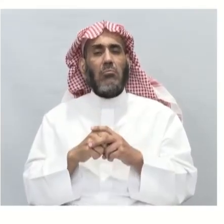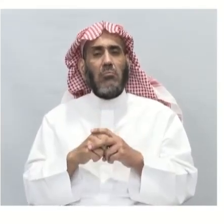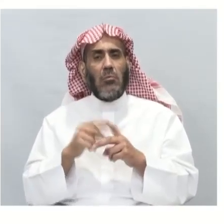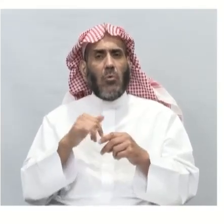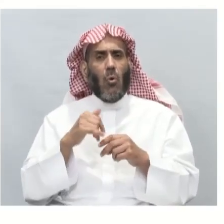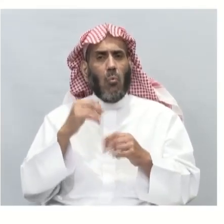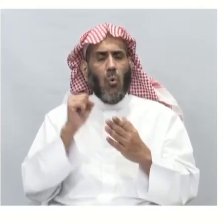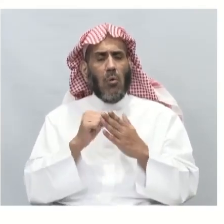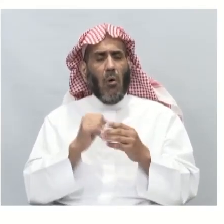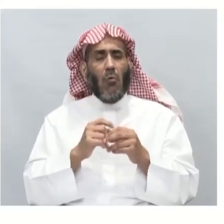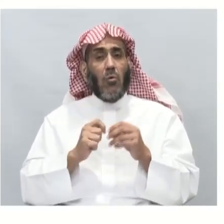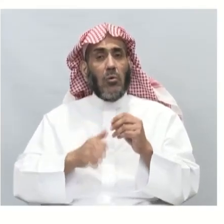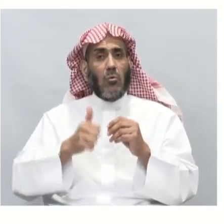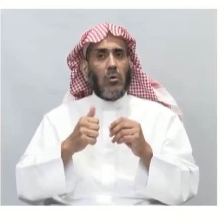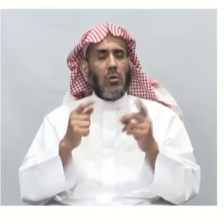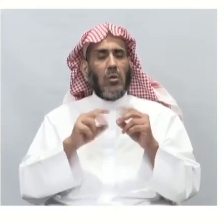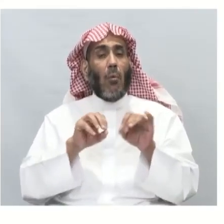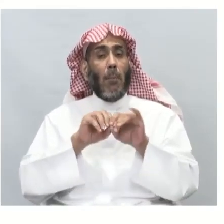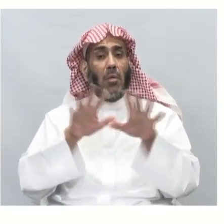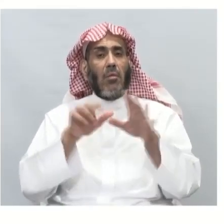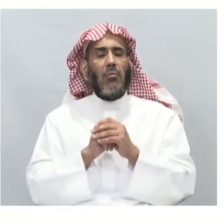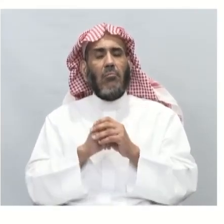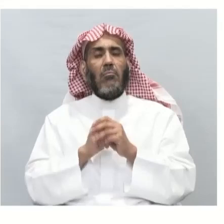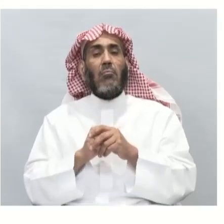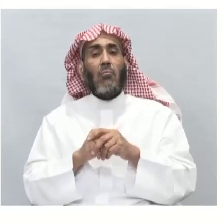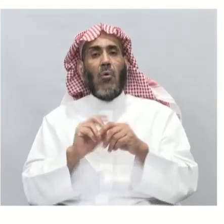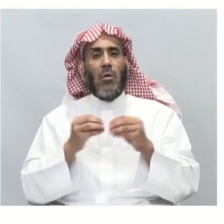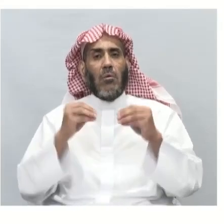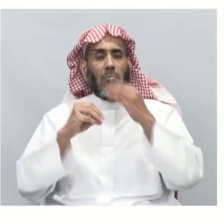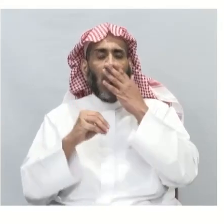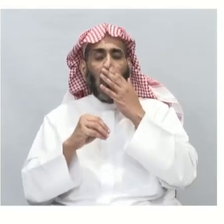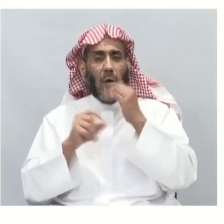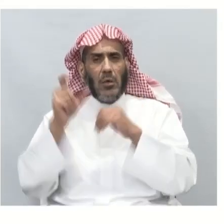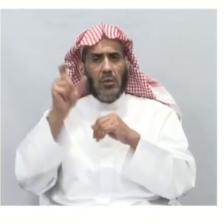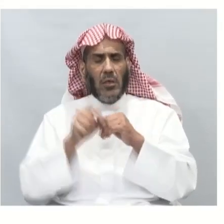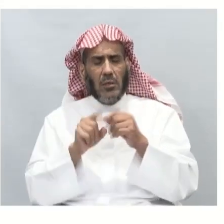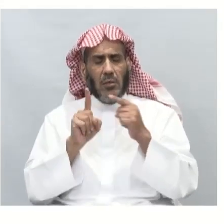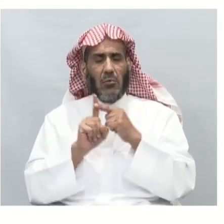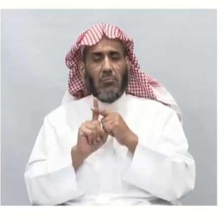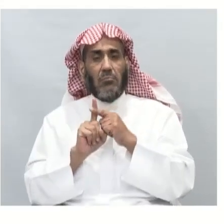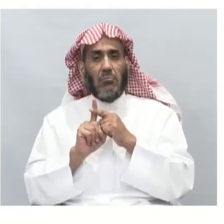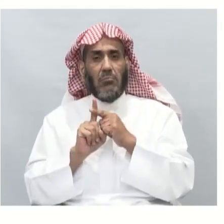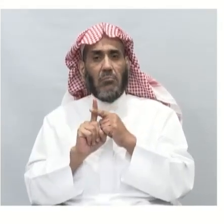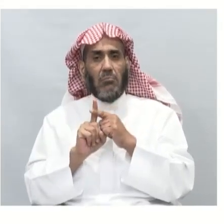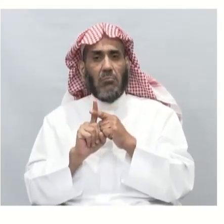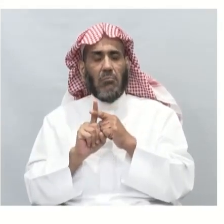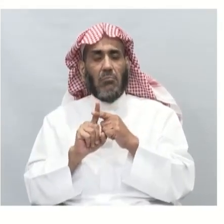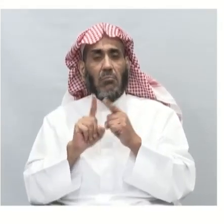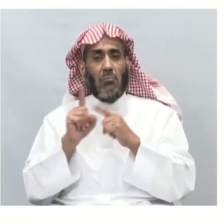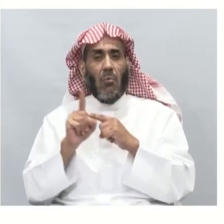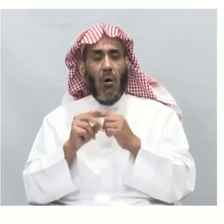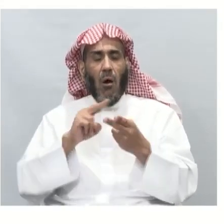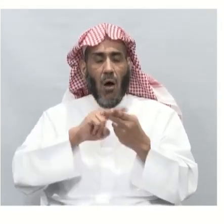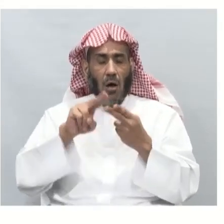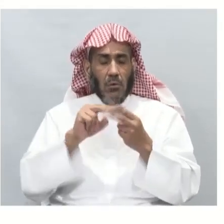بواجبها في جوده الاشاره في البث وهنا اي يتحمله الشخص قد يكون اليوم انا الذي